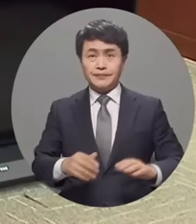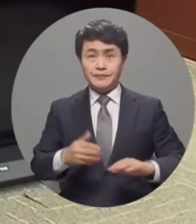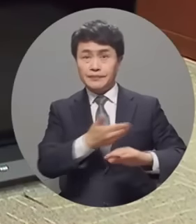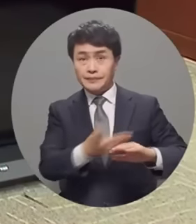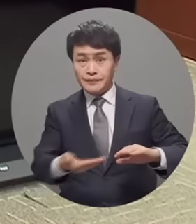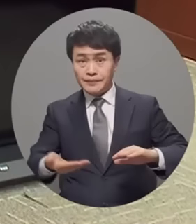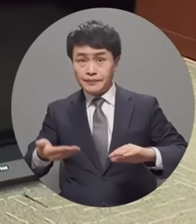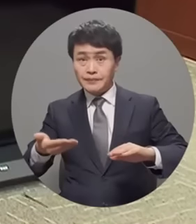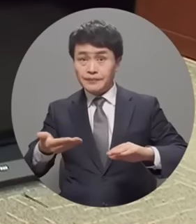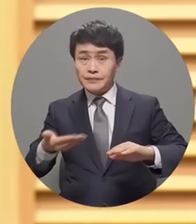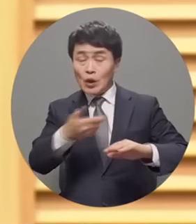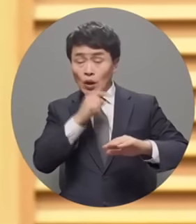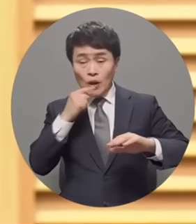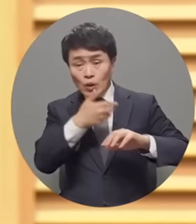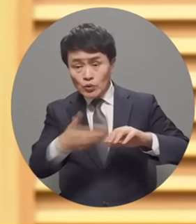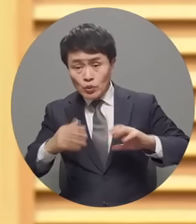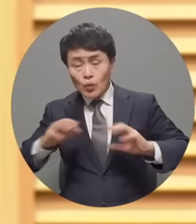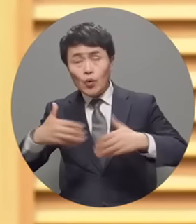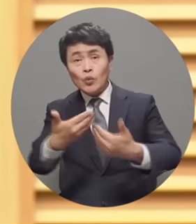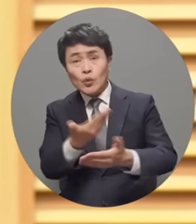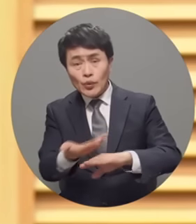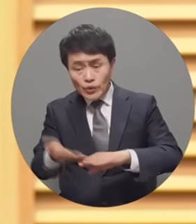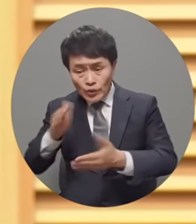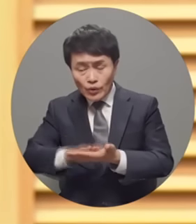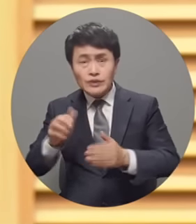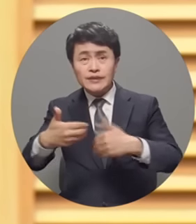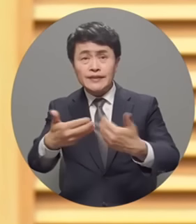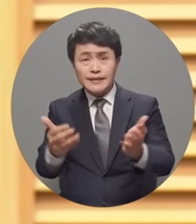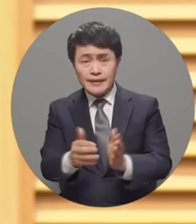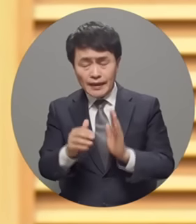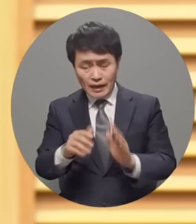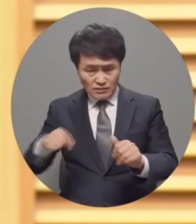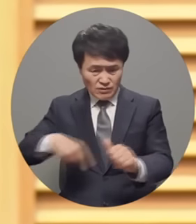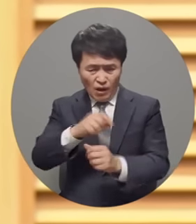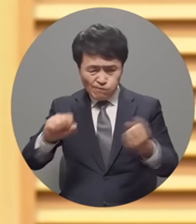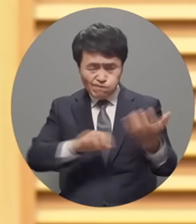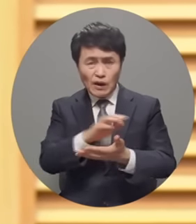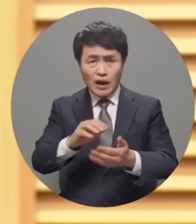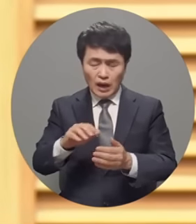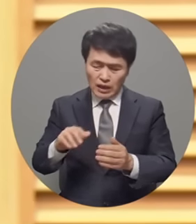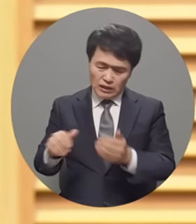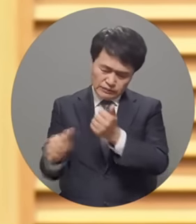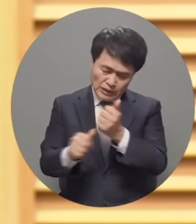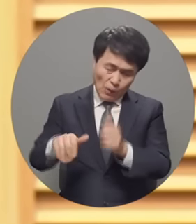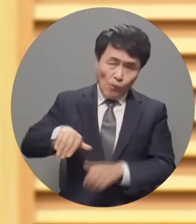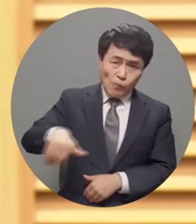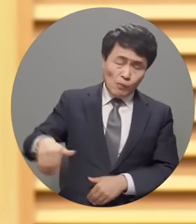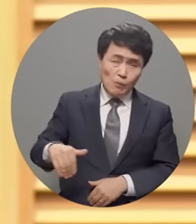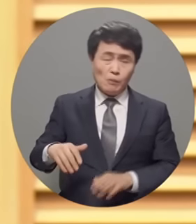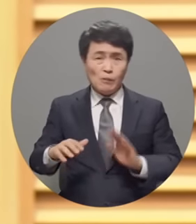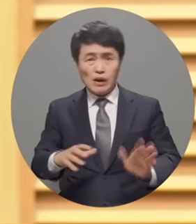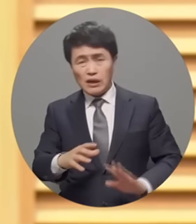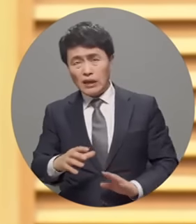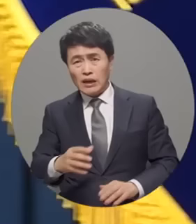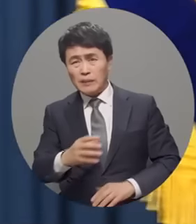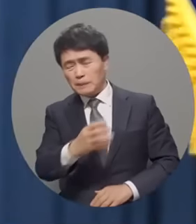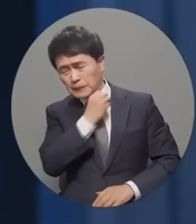조국혁신당 대표는 상황을 엉망으로 만들고 참모 뒤에 숨고 특검법은 거부하려는 비겁한 대통령이라고